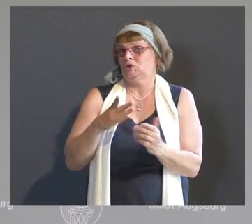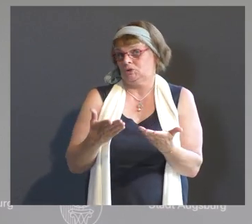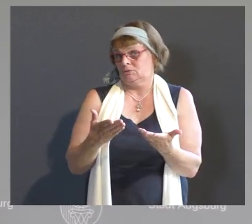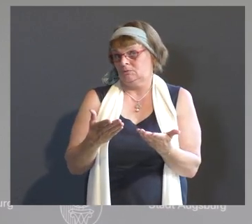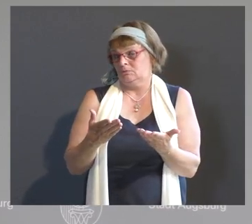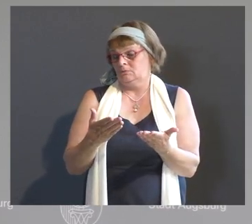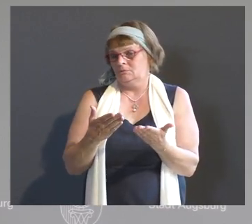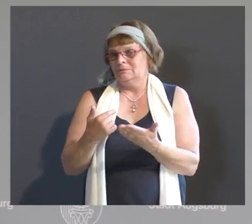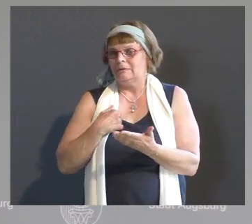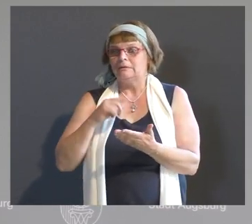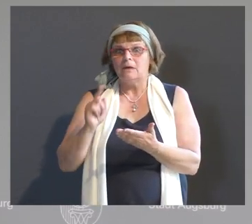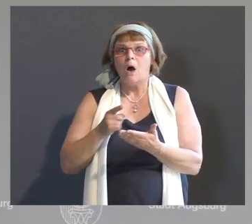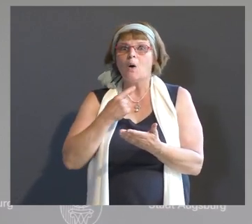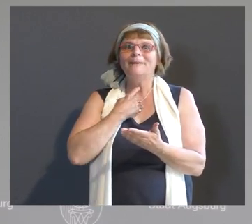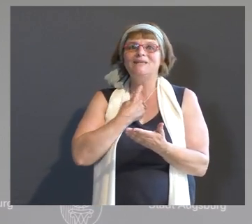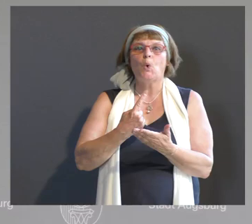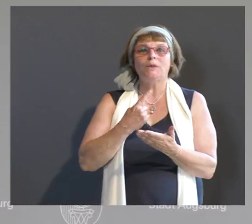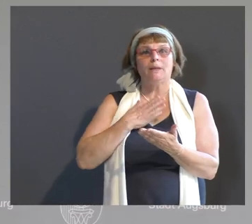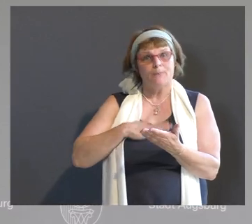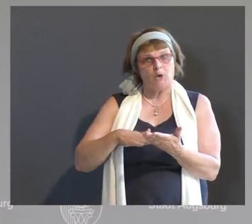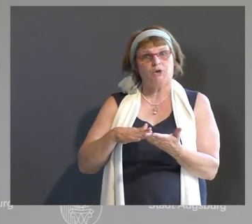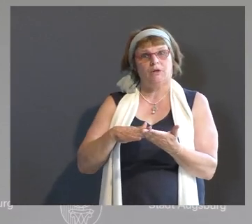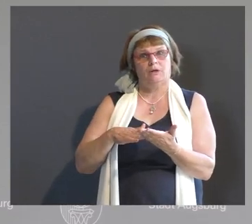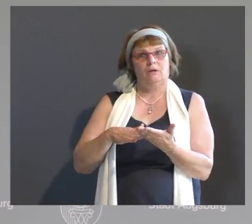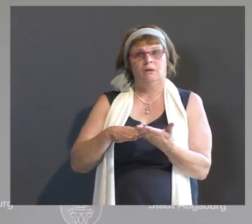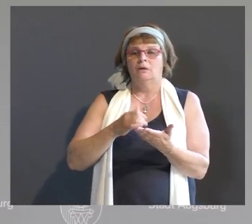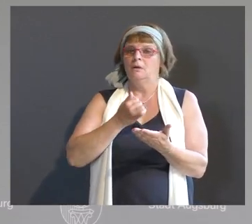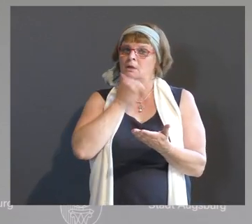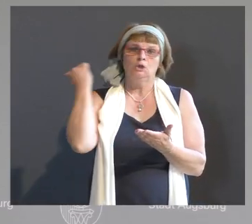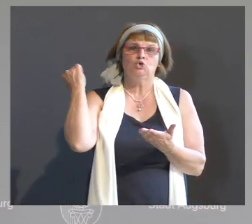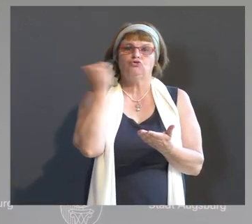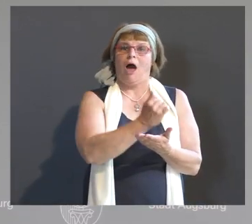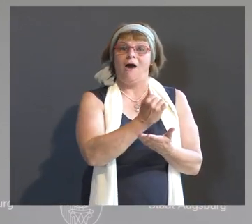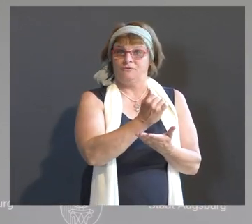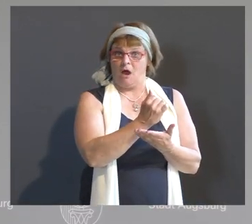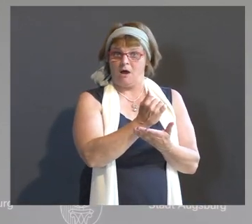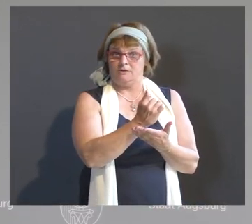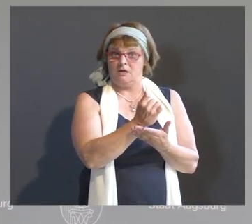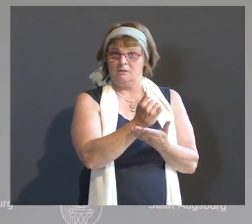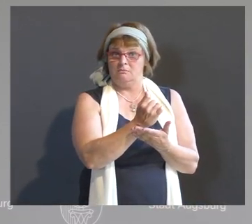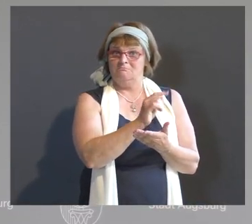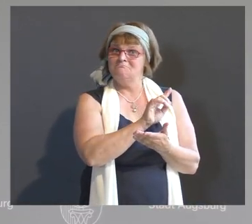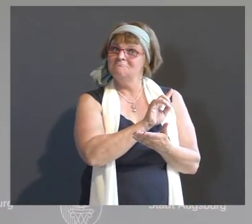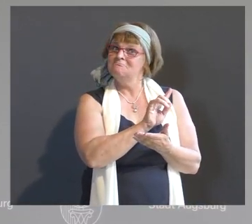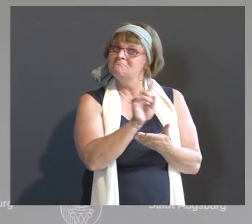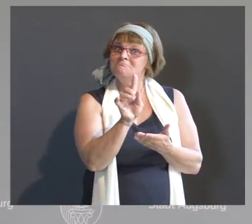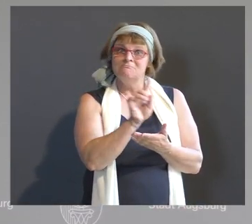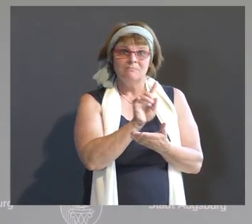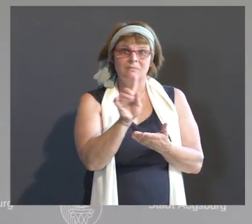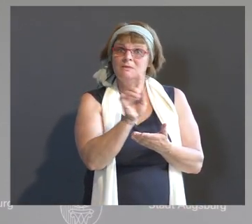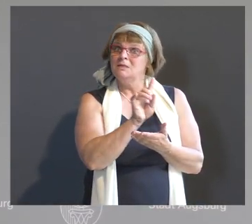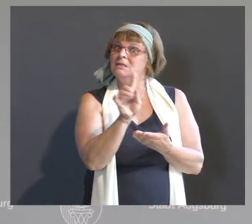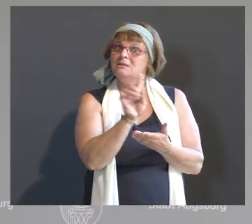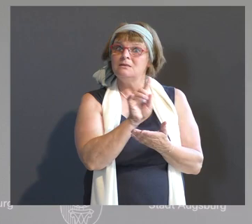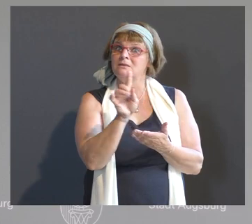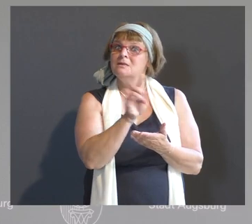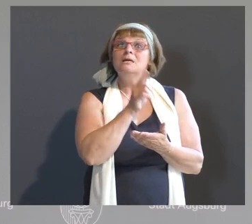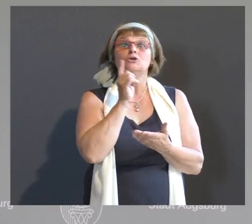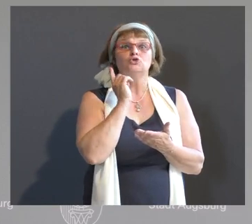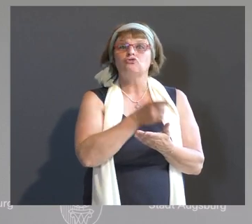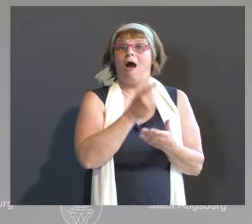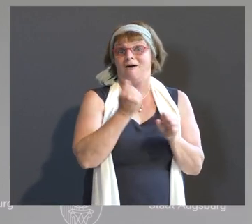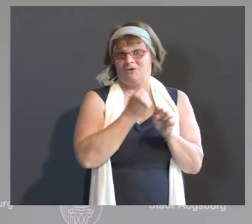auch betonen, dass es sich bei den Straftaten, die hier im Raum stehen, nicht um Kavaliersdelikte handelt, sondern um gravierende